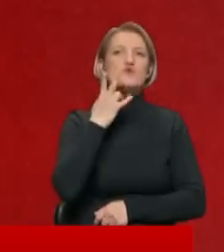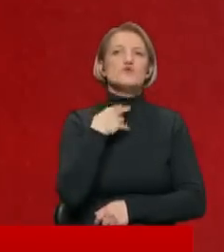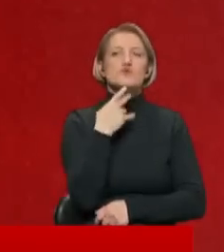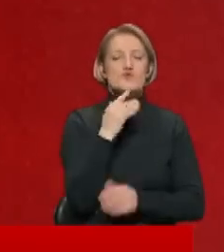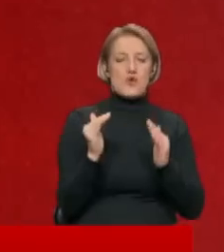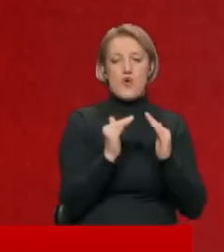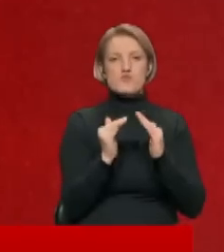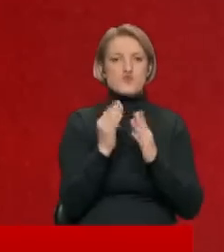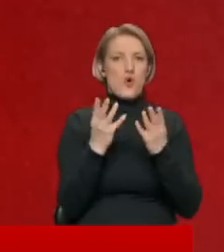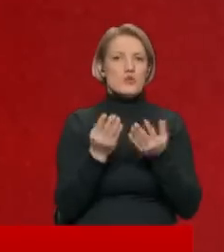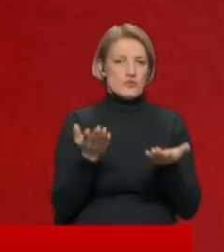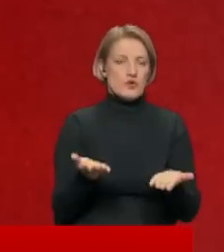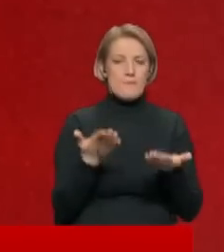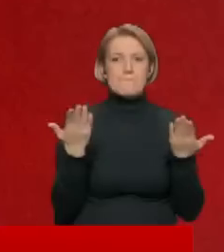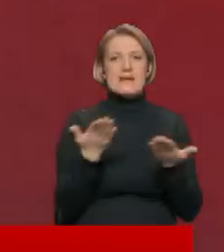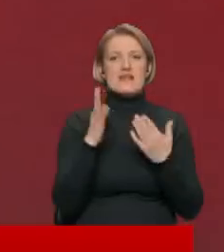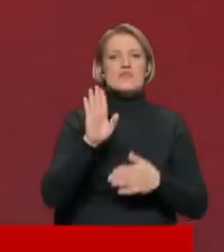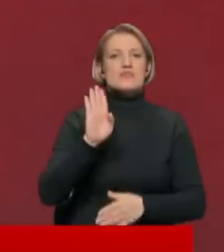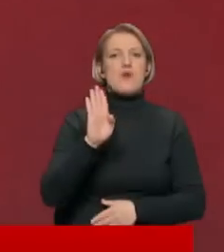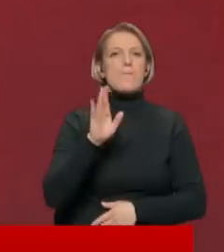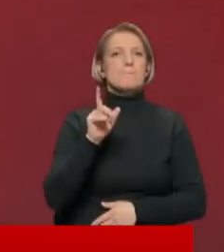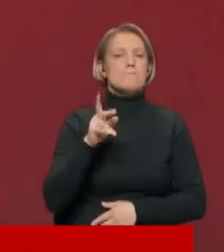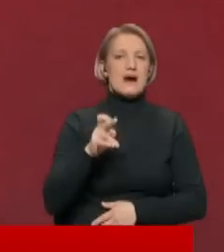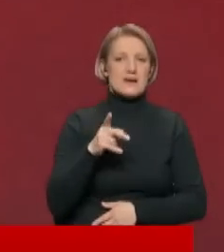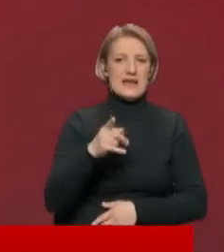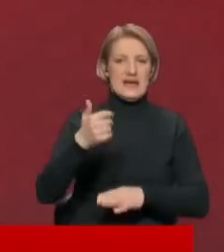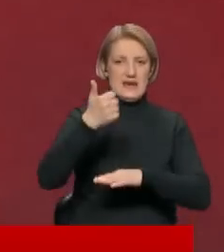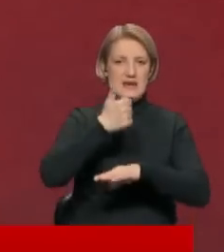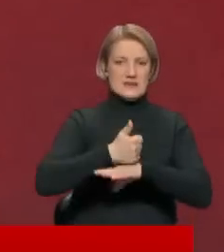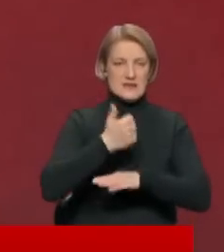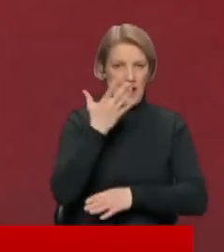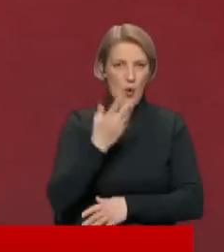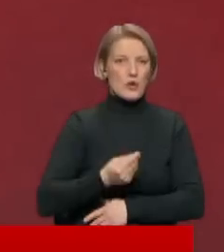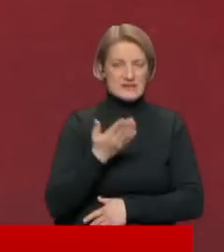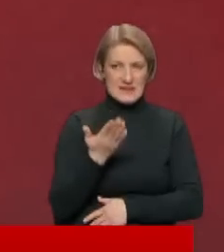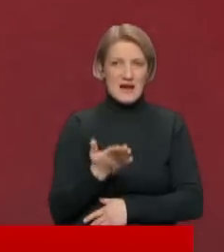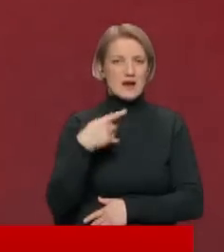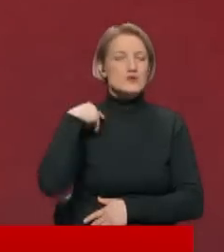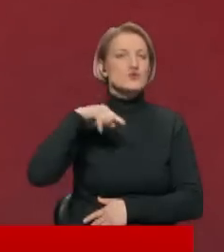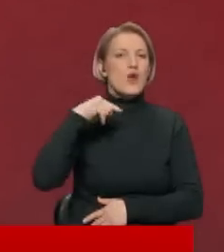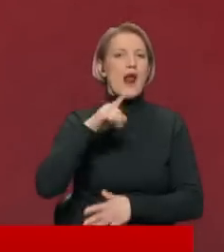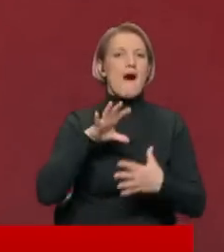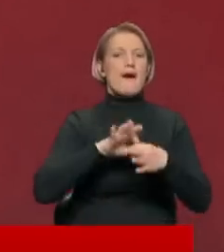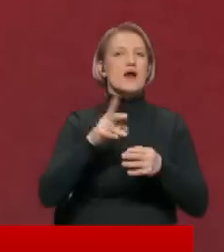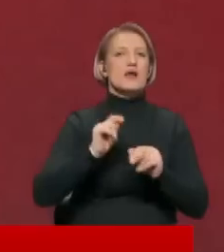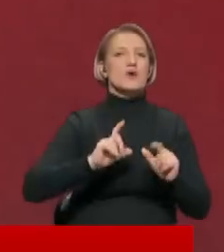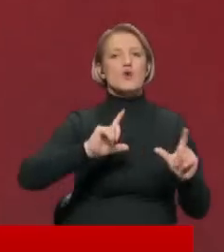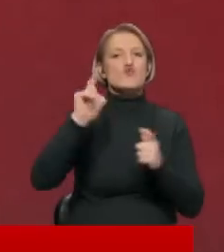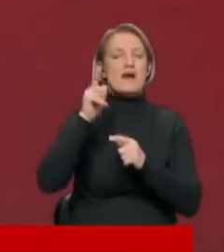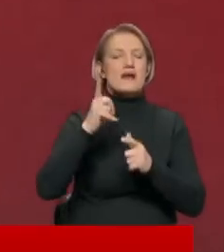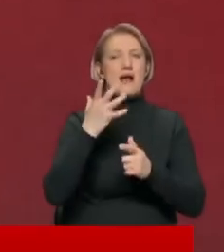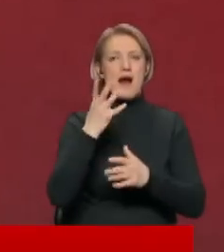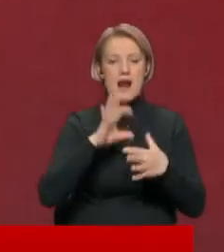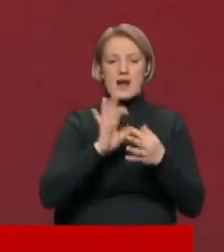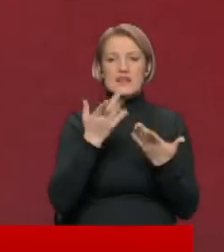komşu olur hale geldik Peki mesela Demokrat Parti iktidarda olsa suriyelilerle ilgili göçmenlerle ilgili nasıl bir